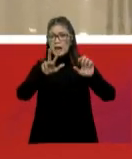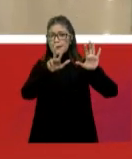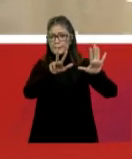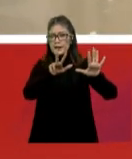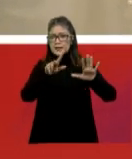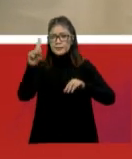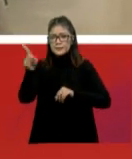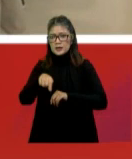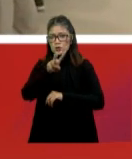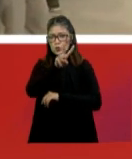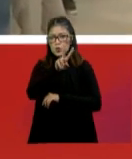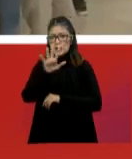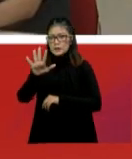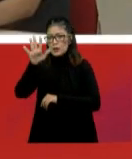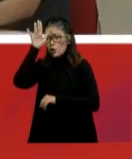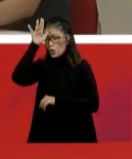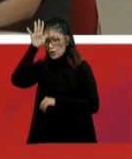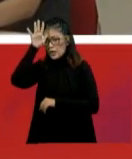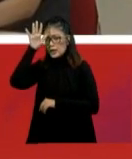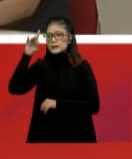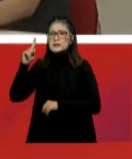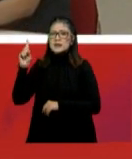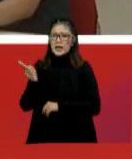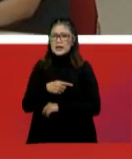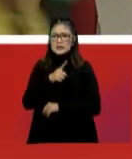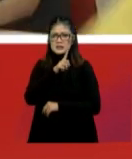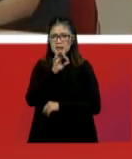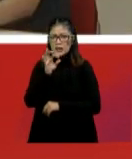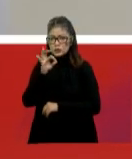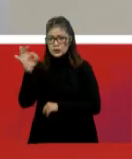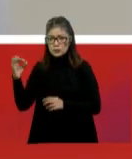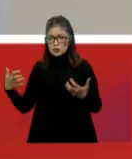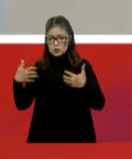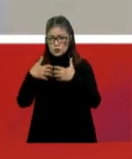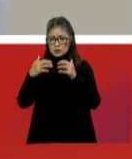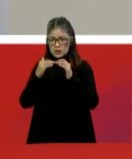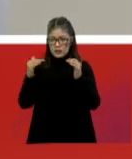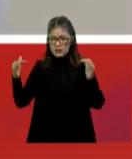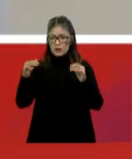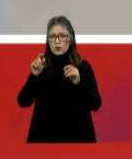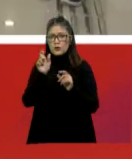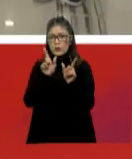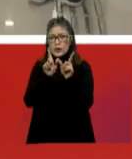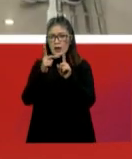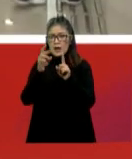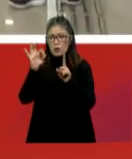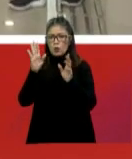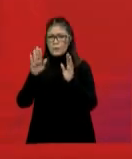25 orang per 100.000. Jadi sesuai dengan level WHO, kita masih di level